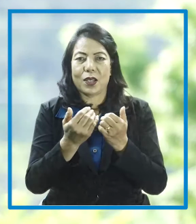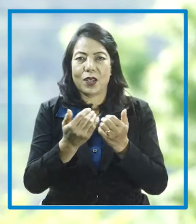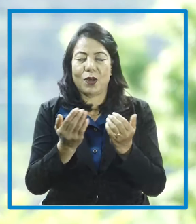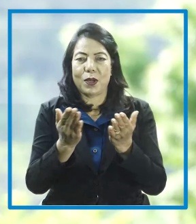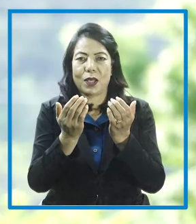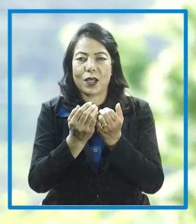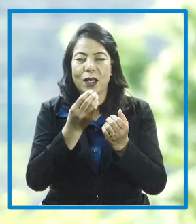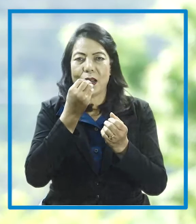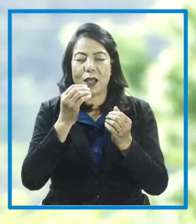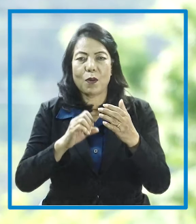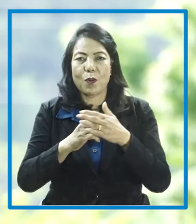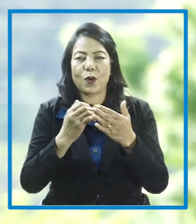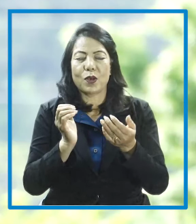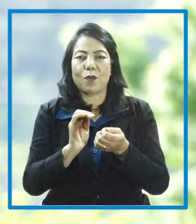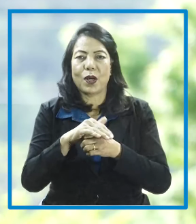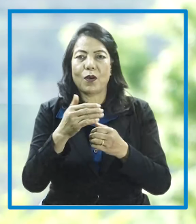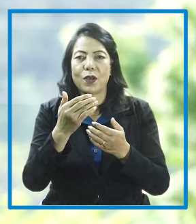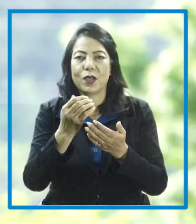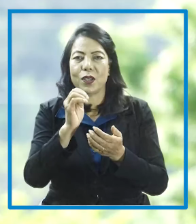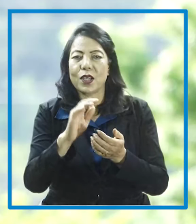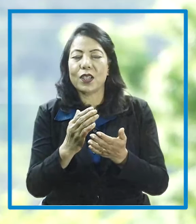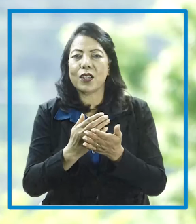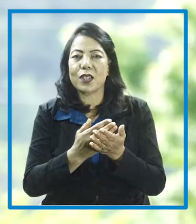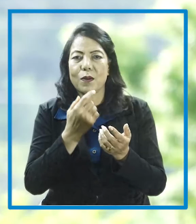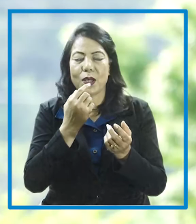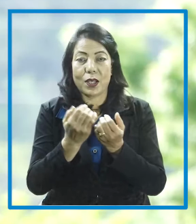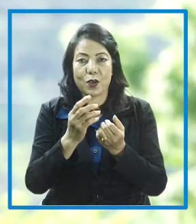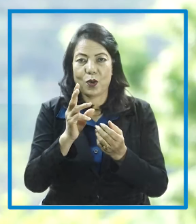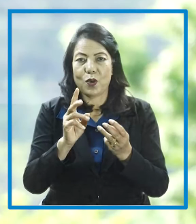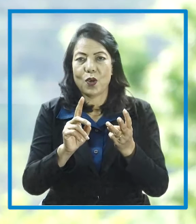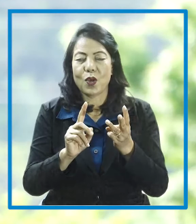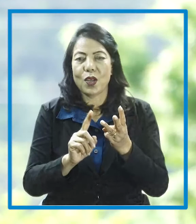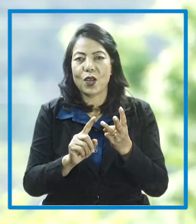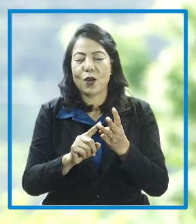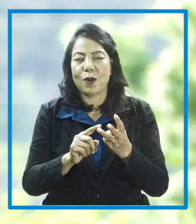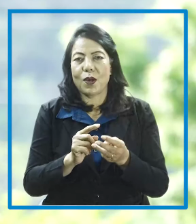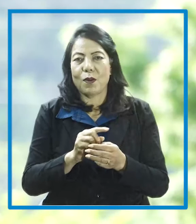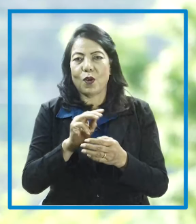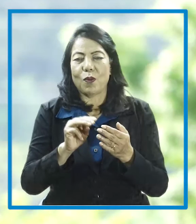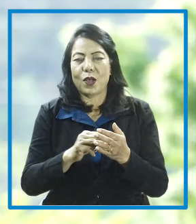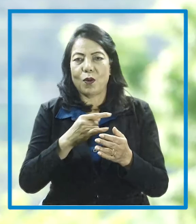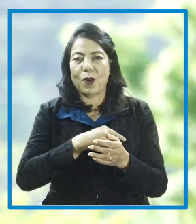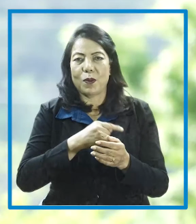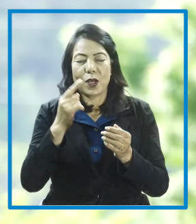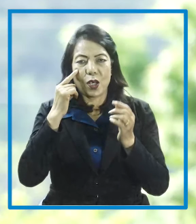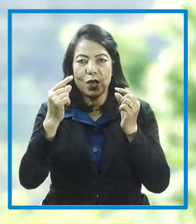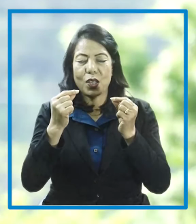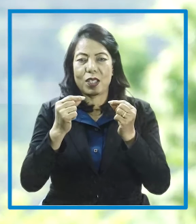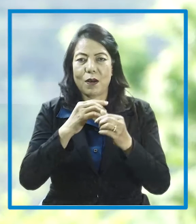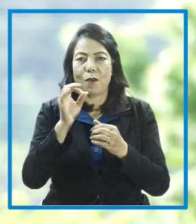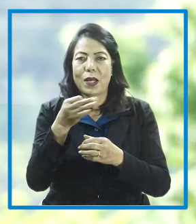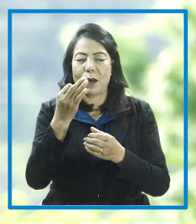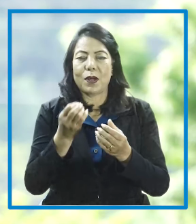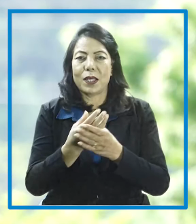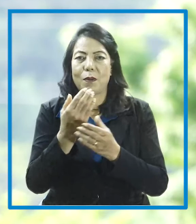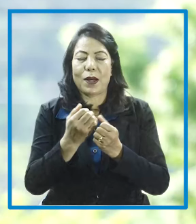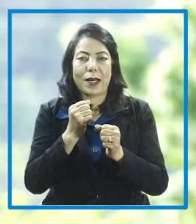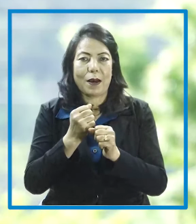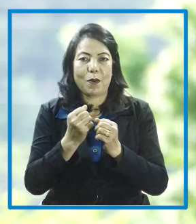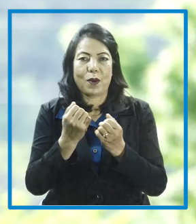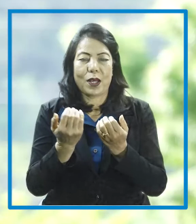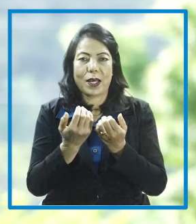चाहिँ उहाँहरूको खाद्यमा पहुँच कसरी बढाउन सकिन्छ भन्ने थियो भने, तेस्रो हामीले मध्यम उपलब्धिमा चाहिँ सक्षम वातावरण स्थापनाको लागि चाहिँ